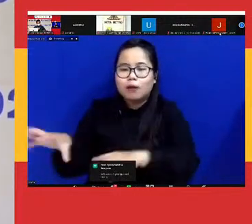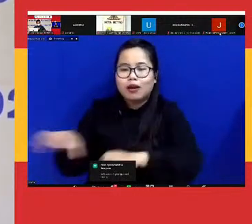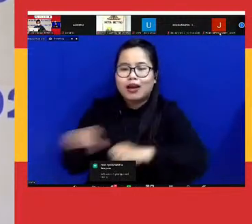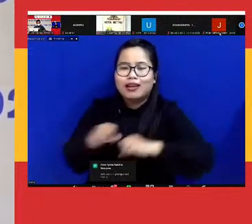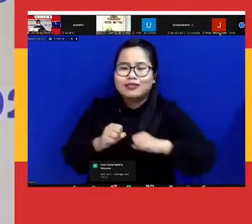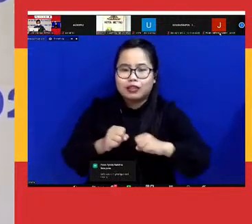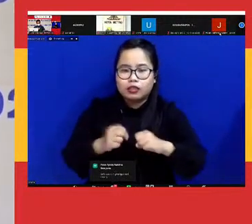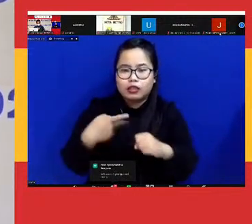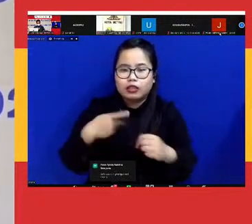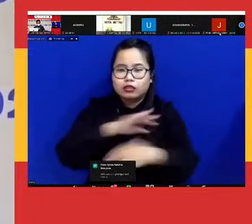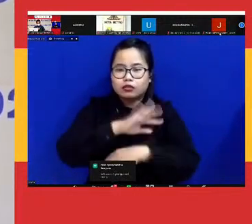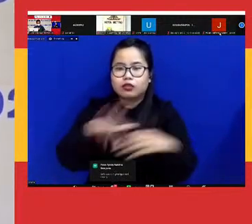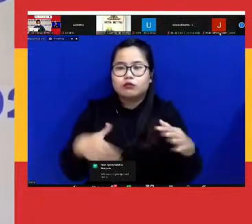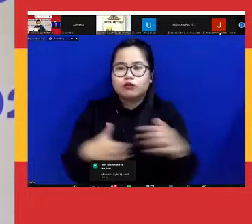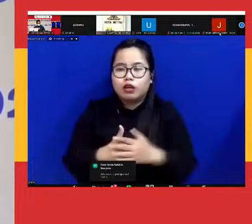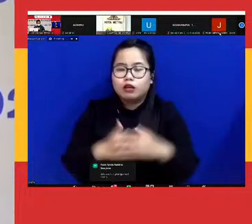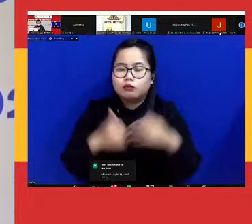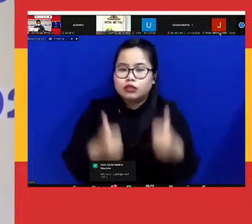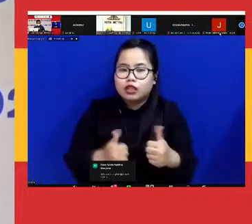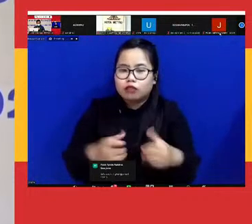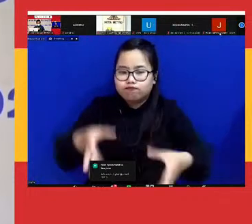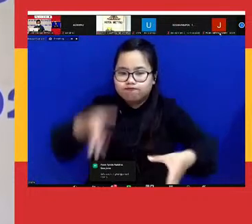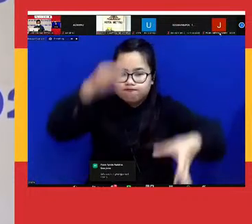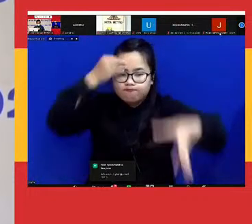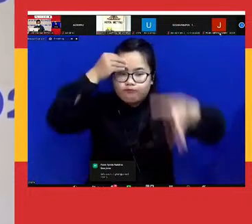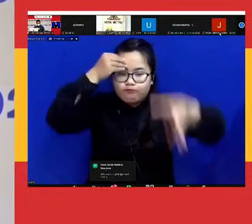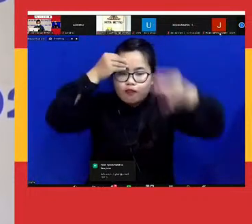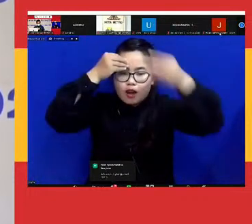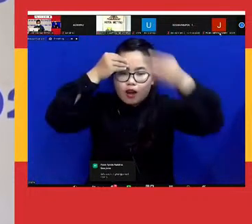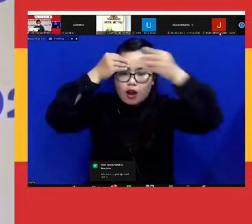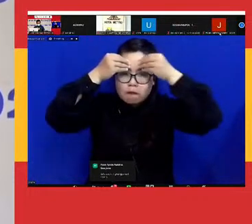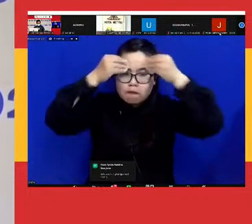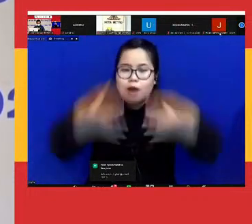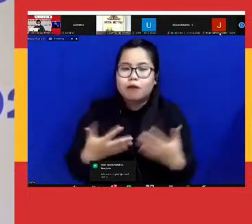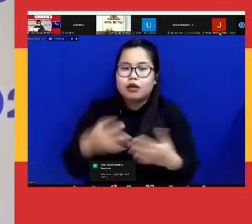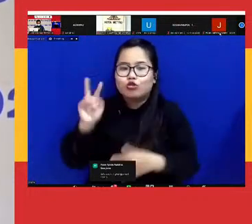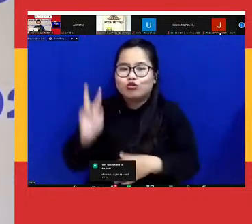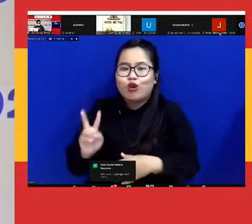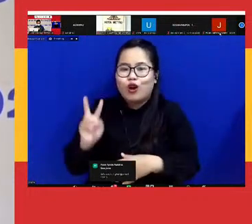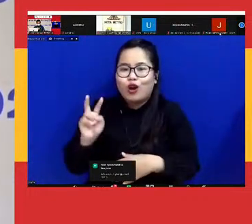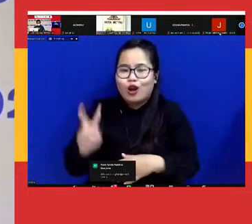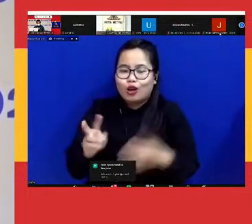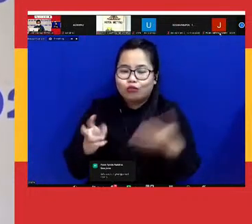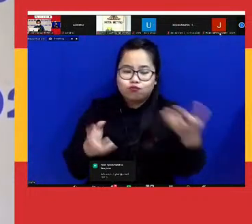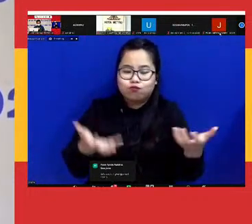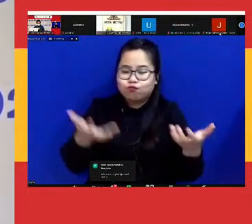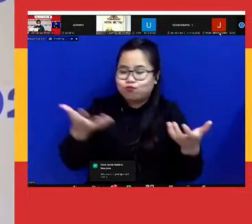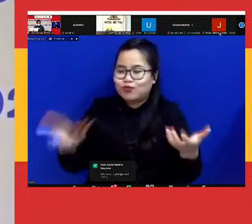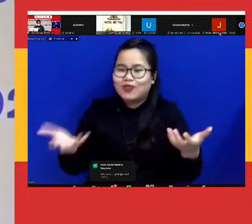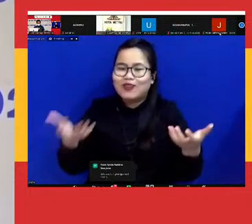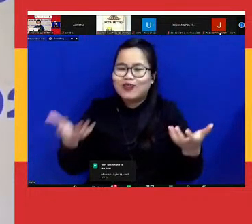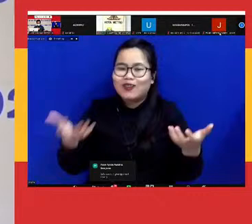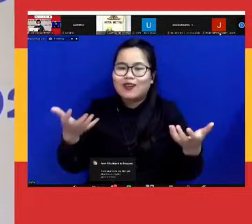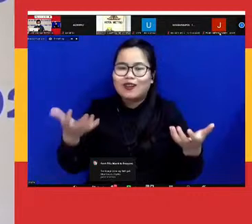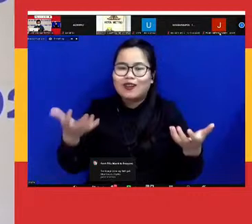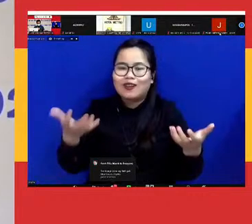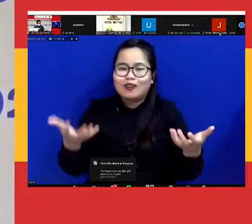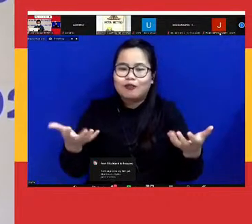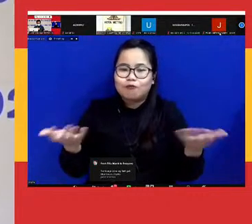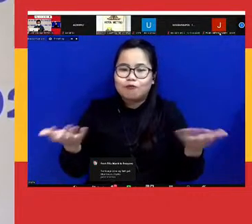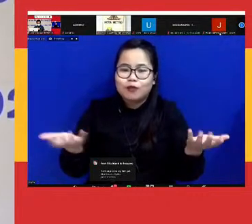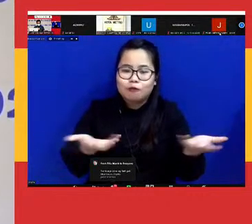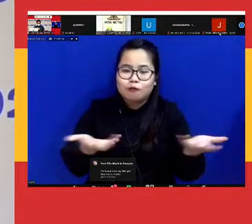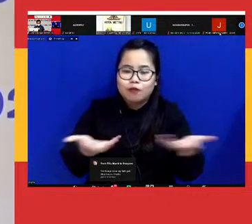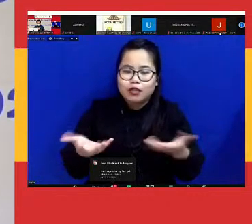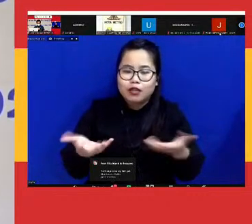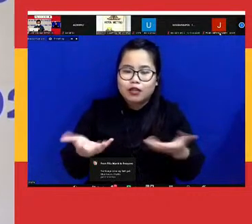kita semua untuk memahami dua kutub yang berbeda antara duty bearers dan